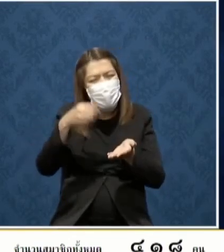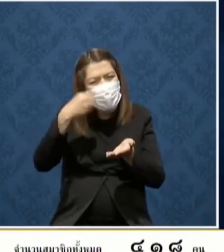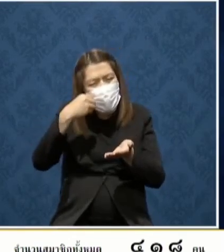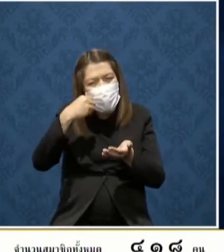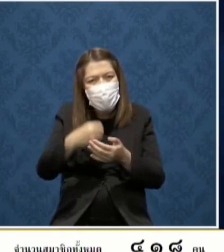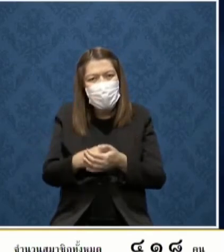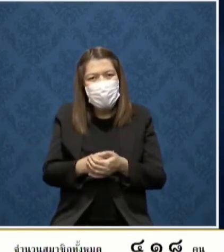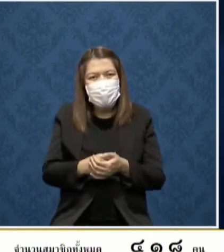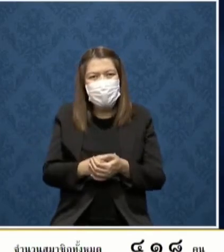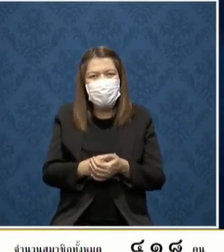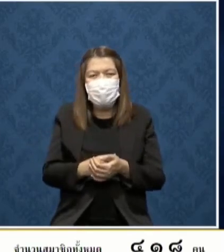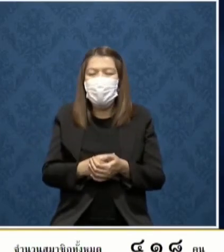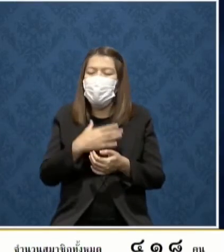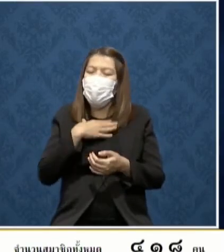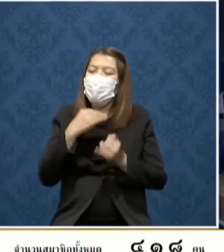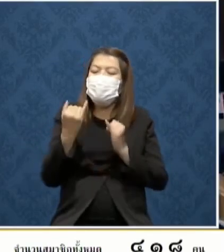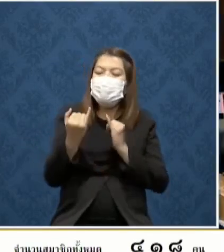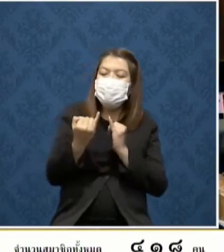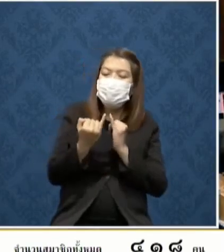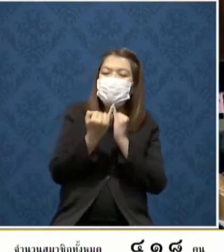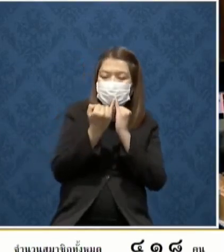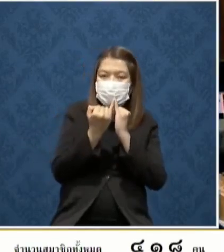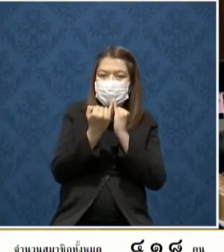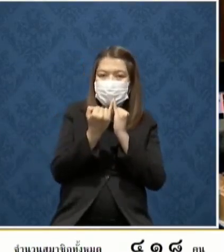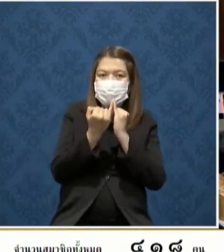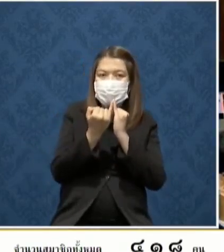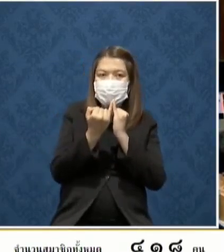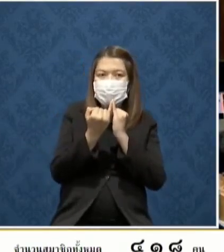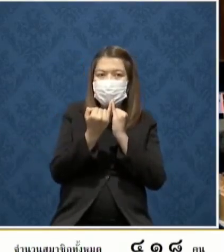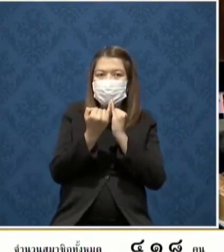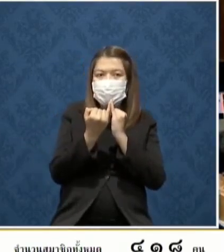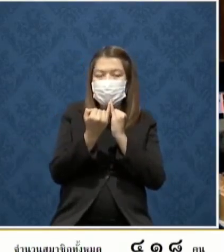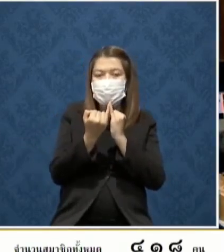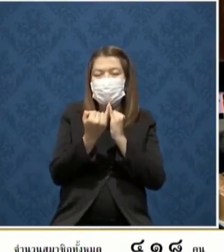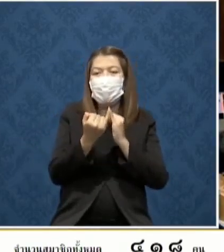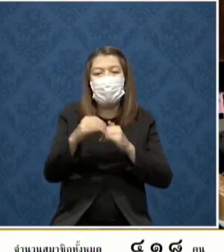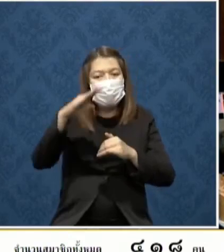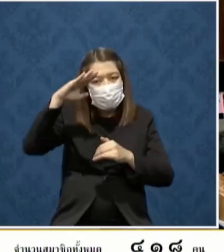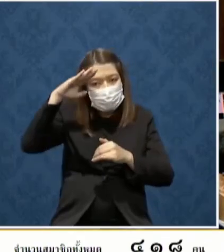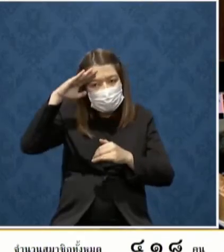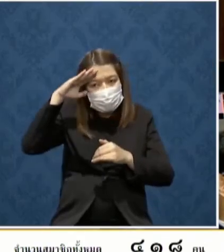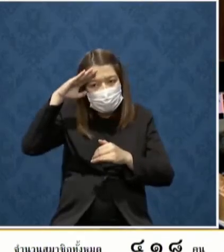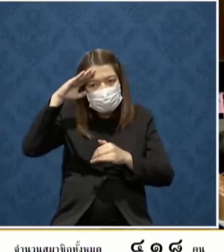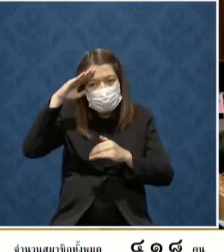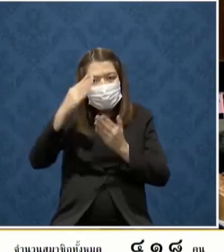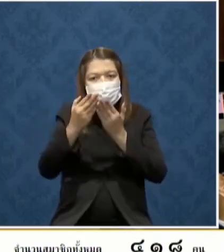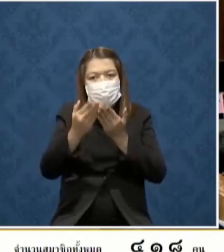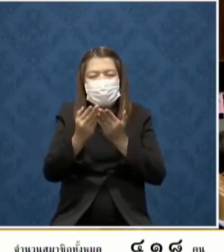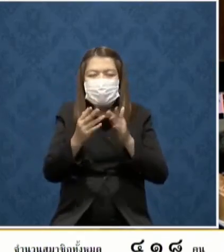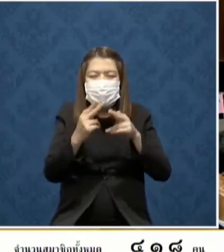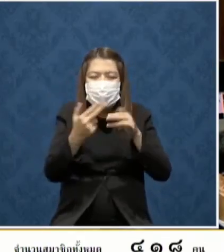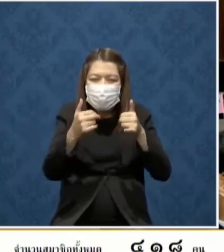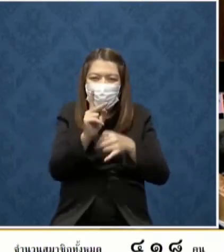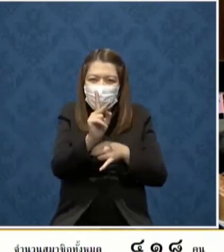เพราะมีสายสัมพันธ์ที่ดี กับผลเรือโทวาแหวนคนหน่ง ชื่อเล่นกอไก่